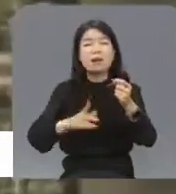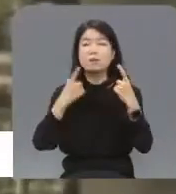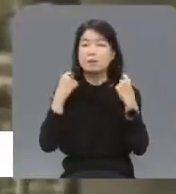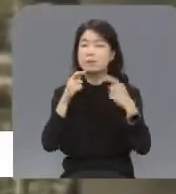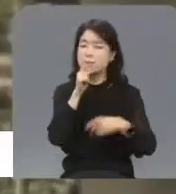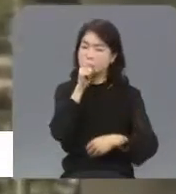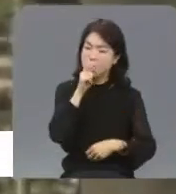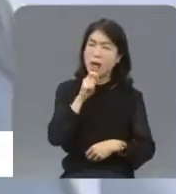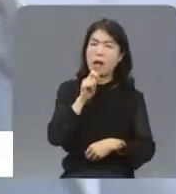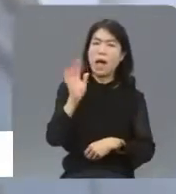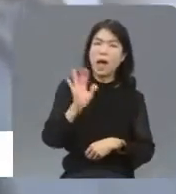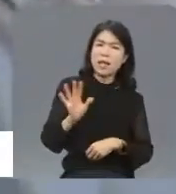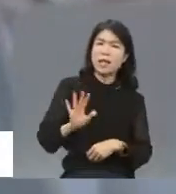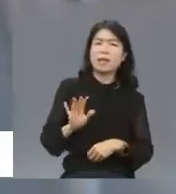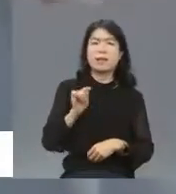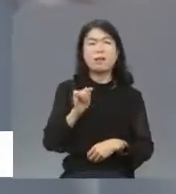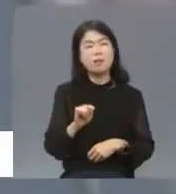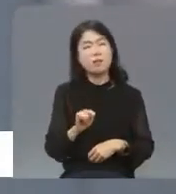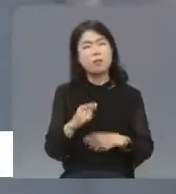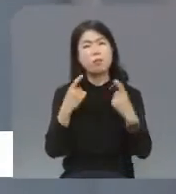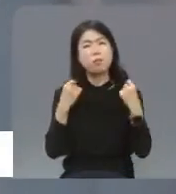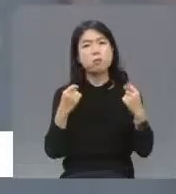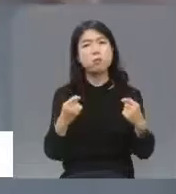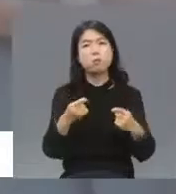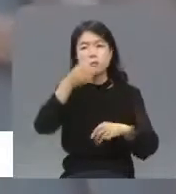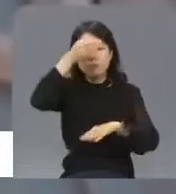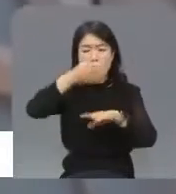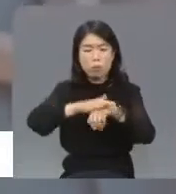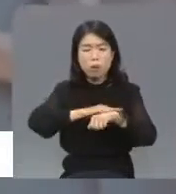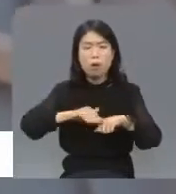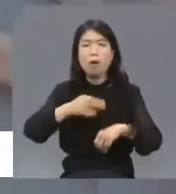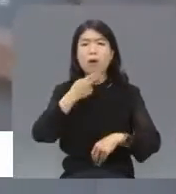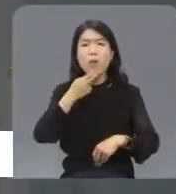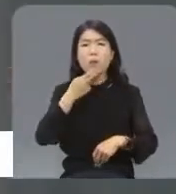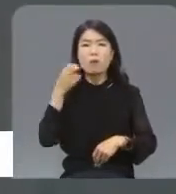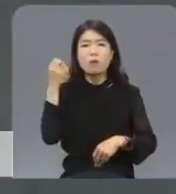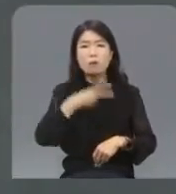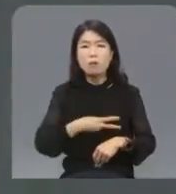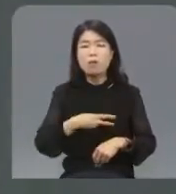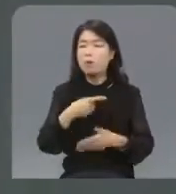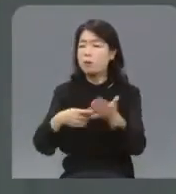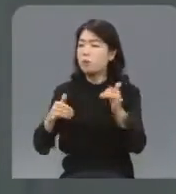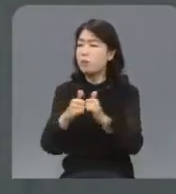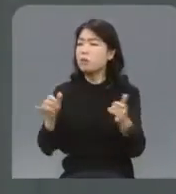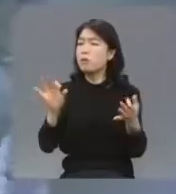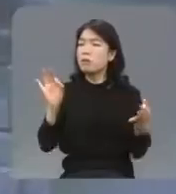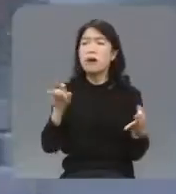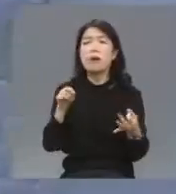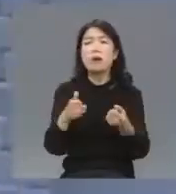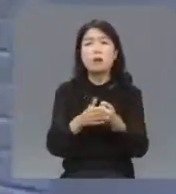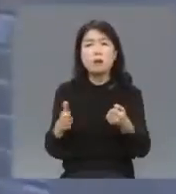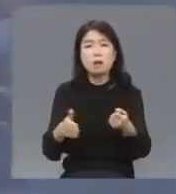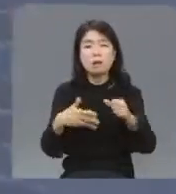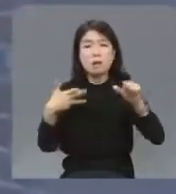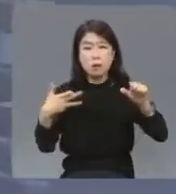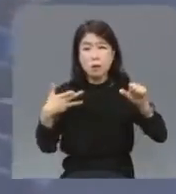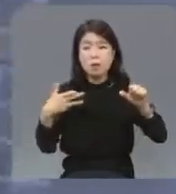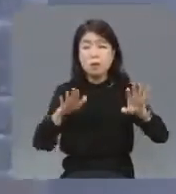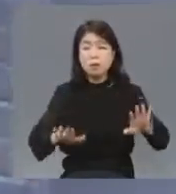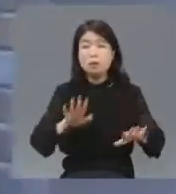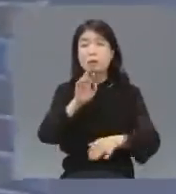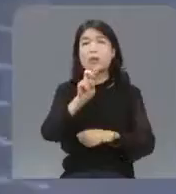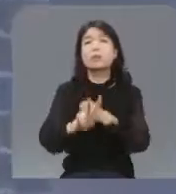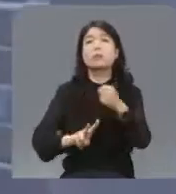일관하는 책임자들. 제대로 된 사과도 없이 피해자만 우두커니 남게 될 상황이 5.18